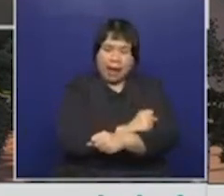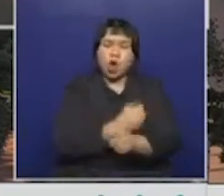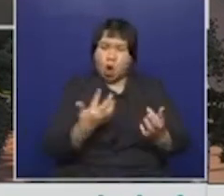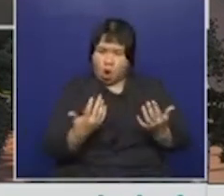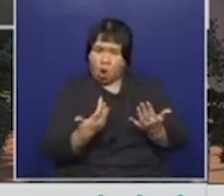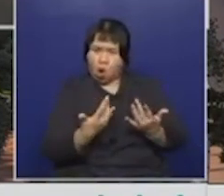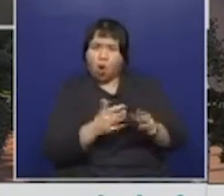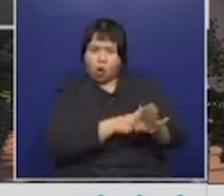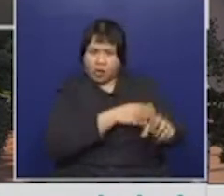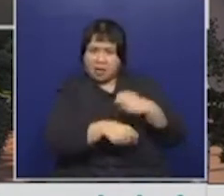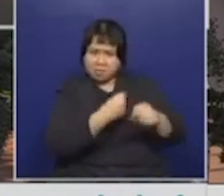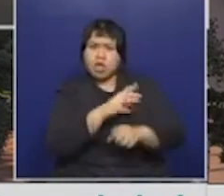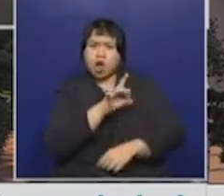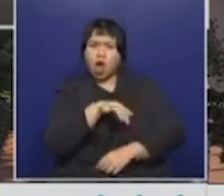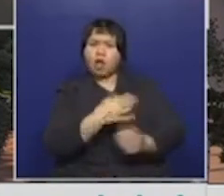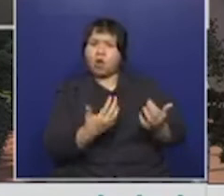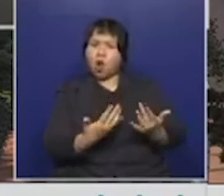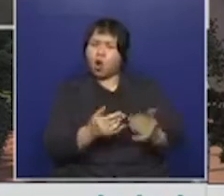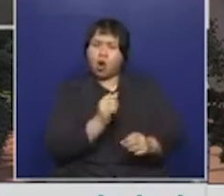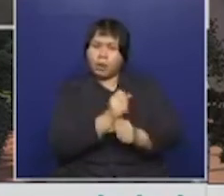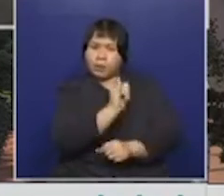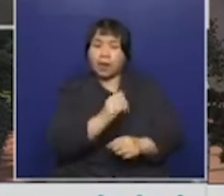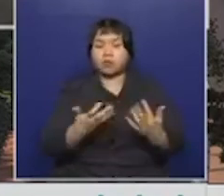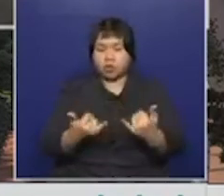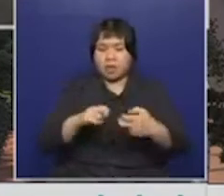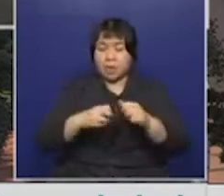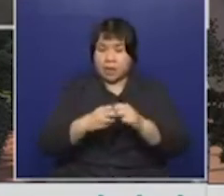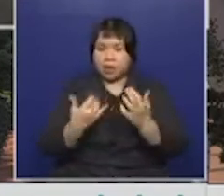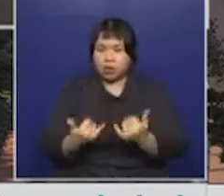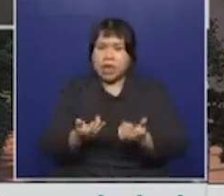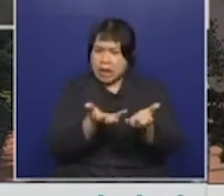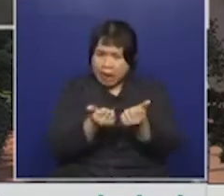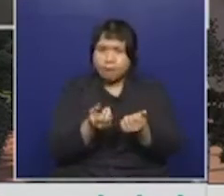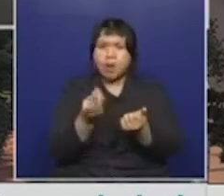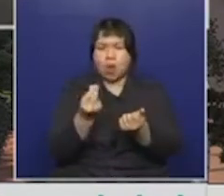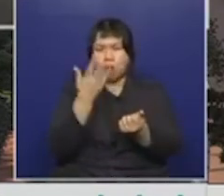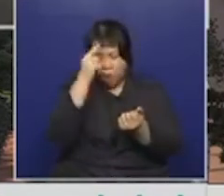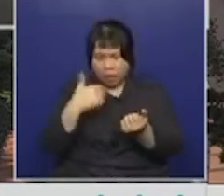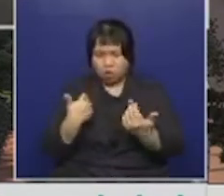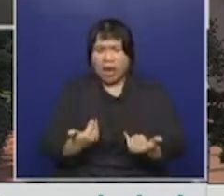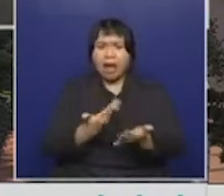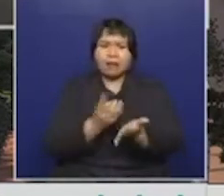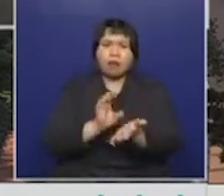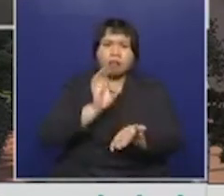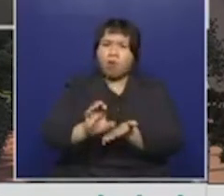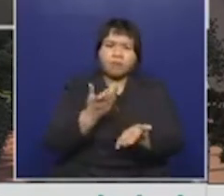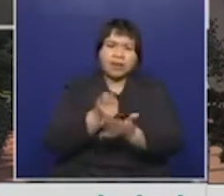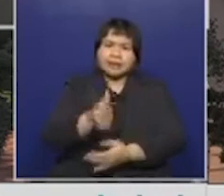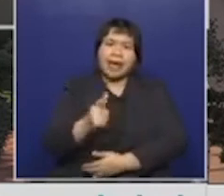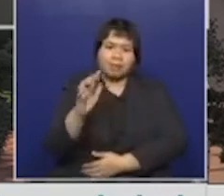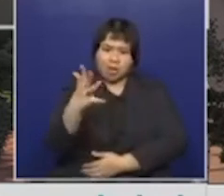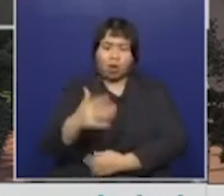เสนอนี้มาเป็นร้อยปีแล้วค่ะยิ่งวิกฤตเช่นนี้ยิ่งต้องรีบรับเพราะเรื่องนี้ไม่ต้องใช้รถประมาณเลยแม้แต่บาทเดียว